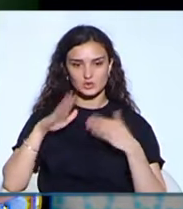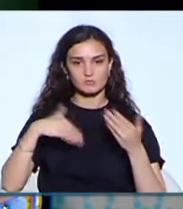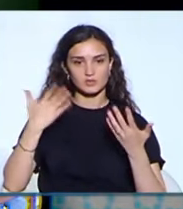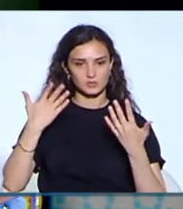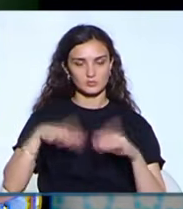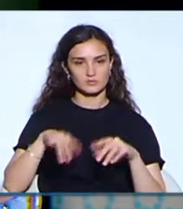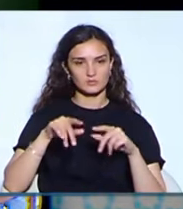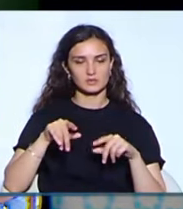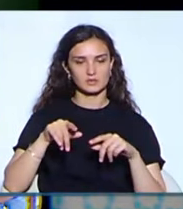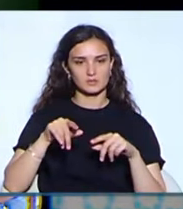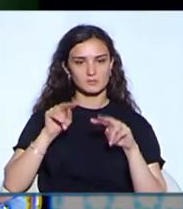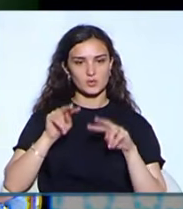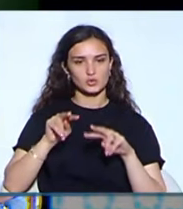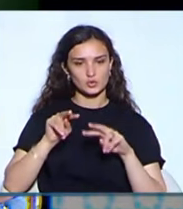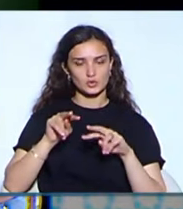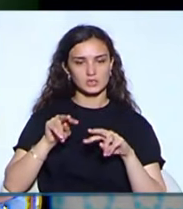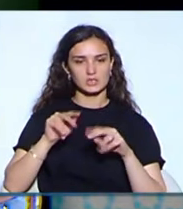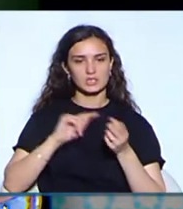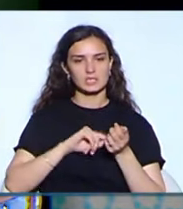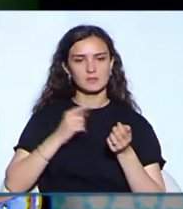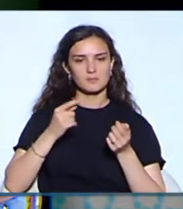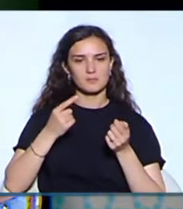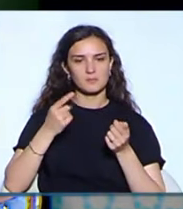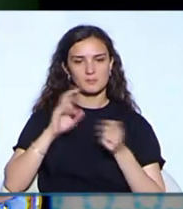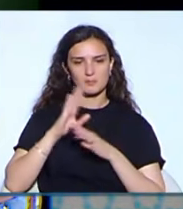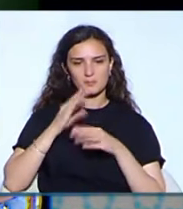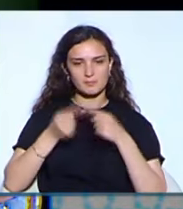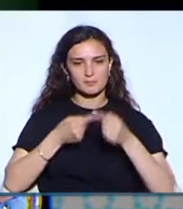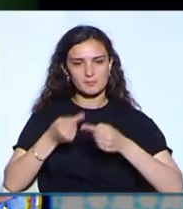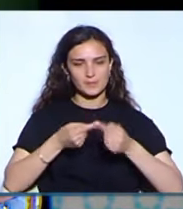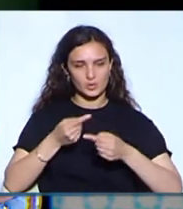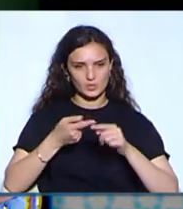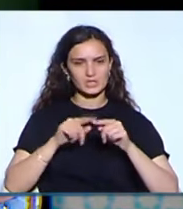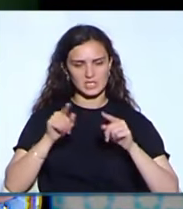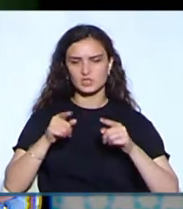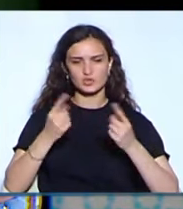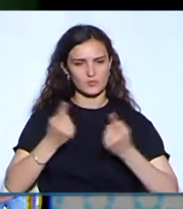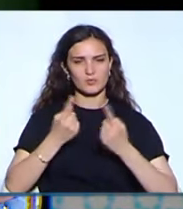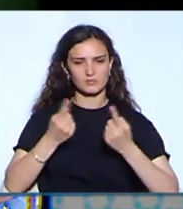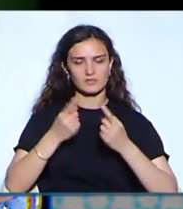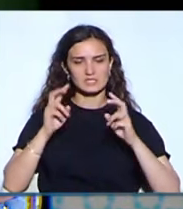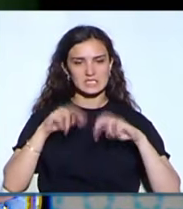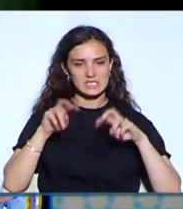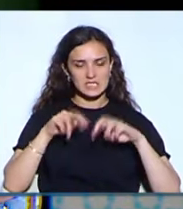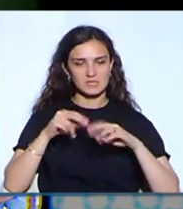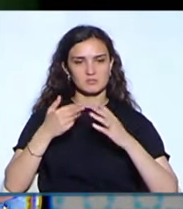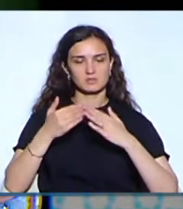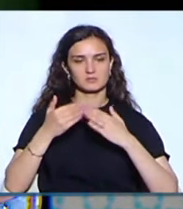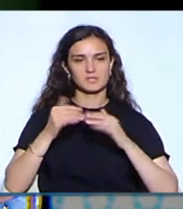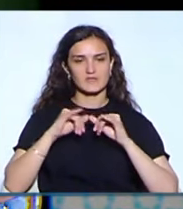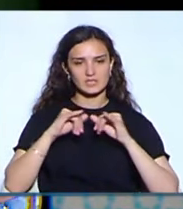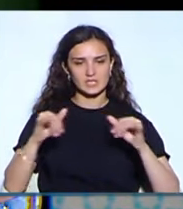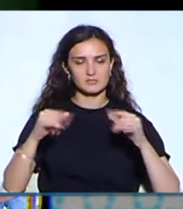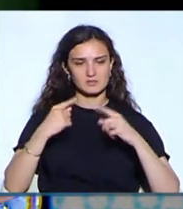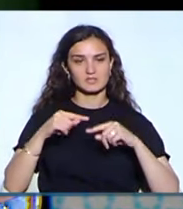ის მონიტორინგი ბიოლოგიურ რისკებზე, თქვათ, თავისთავადაც ხდება ხოლმე ეს, ხო? თქვათ, სკრინინგები, თქვათ,